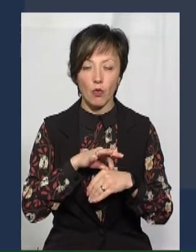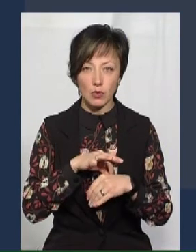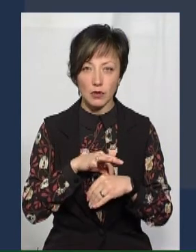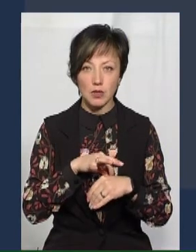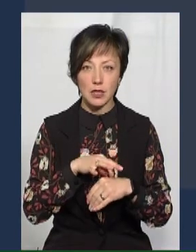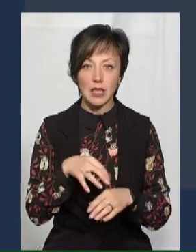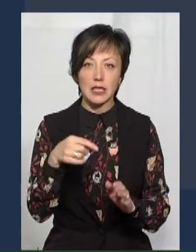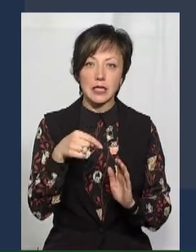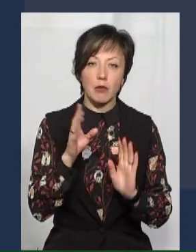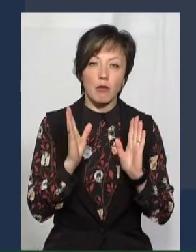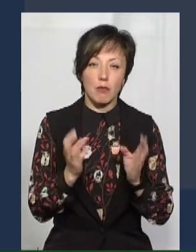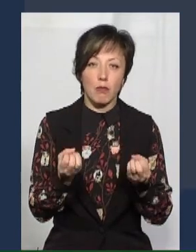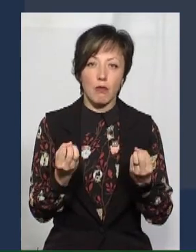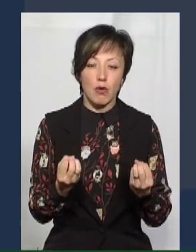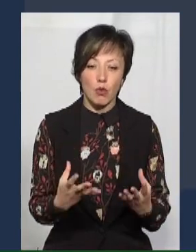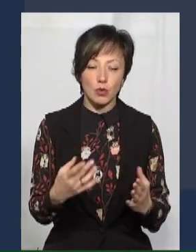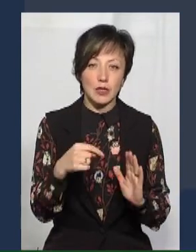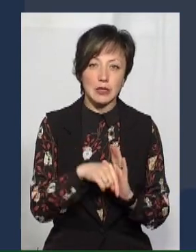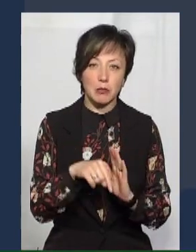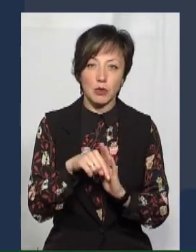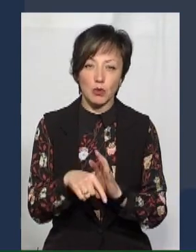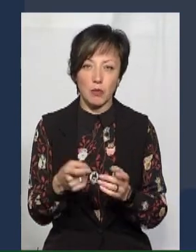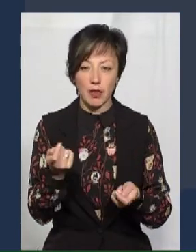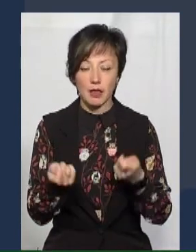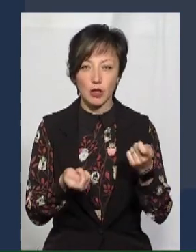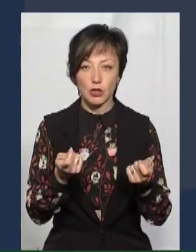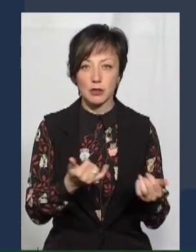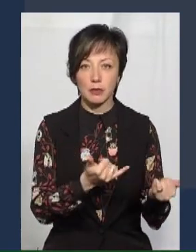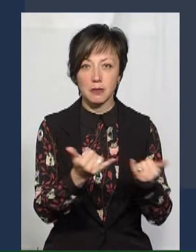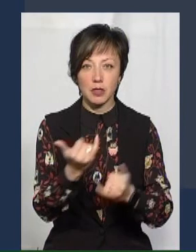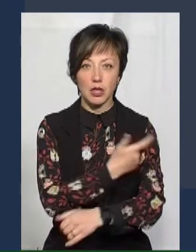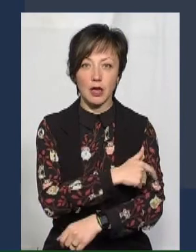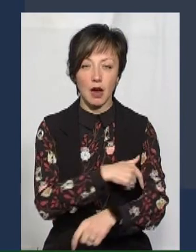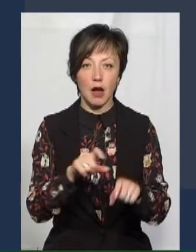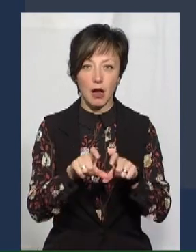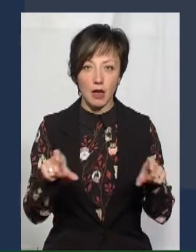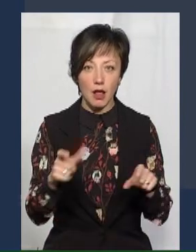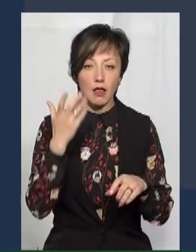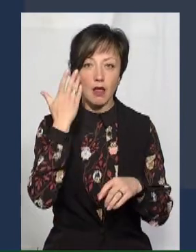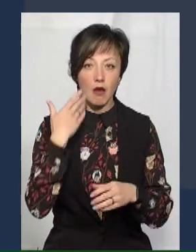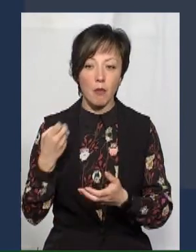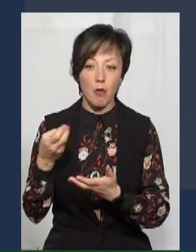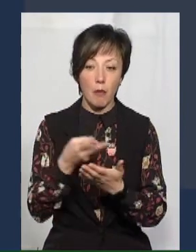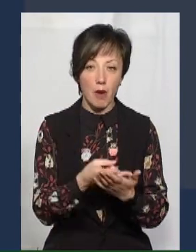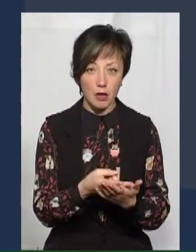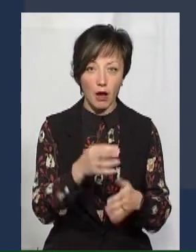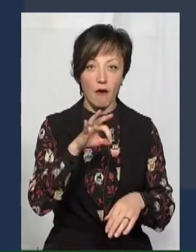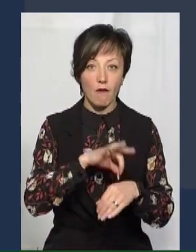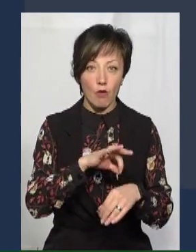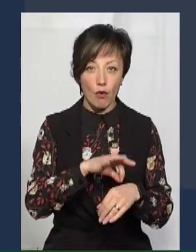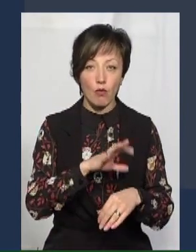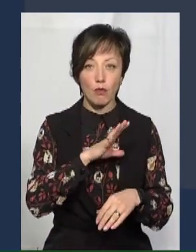проводилось симптоматичне. І, чесно кажучи, забезпечення лікарні на момент поступлення цього хворого